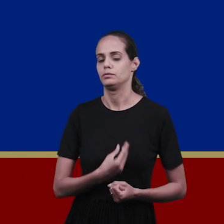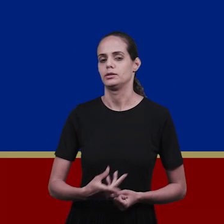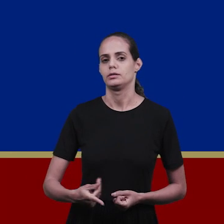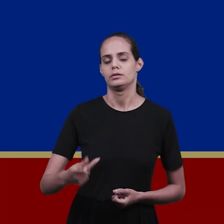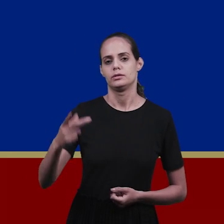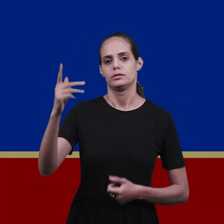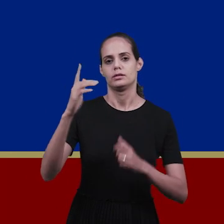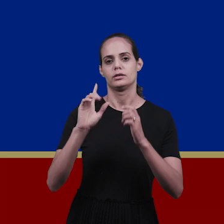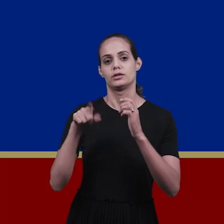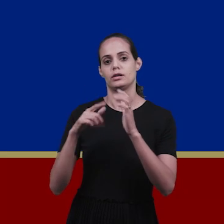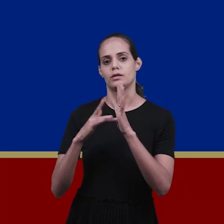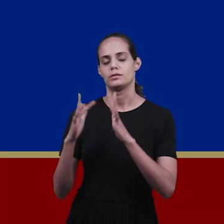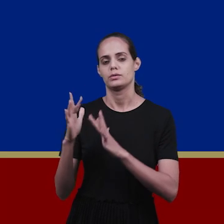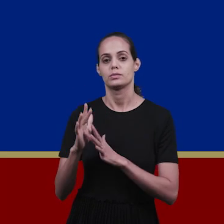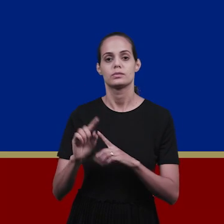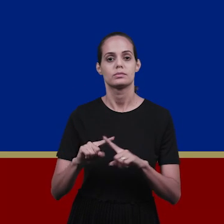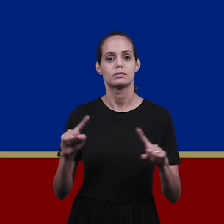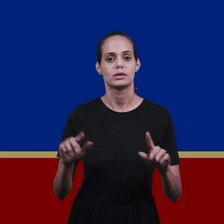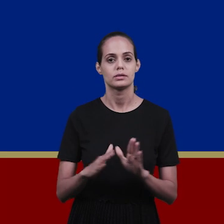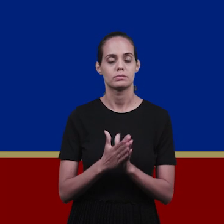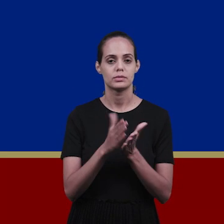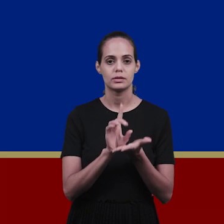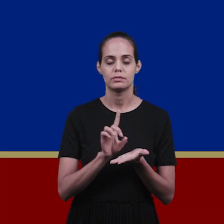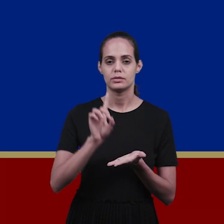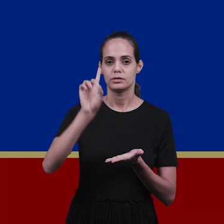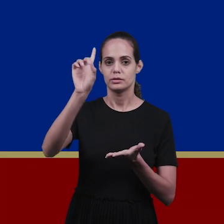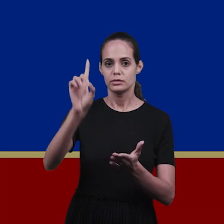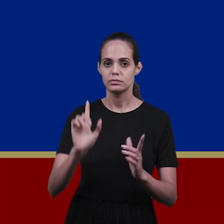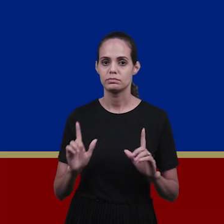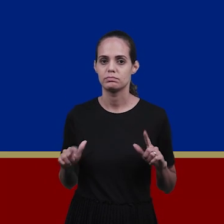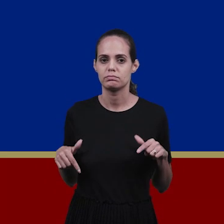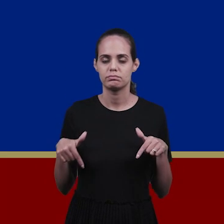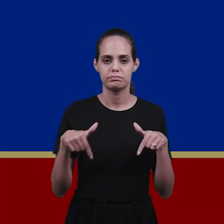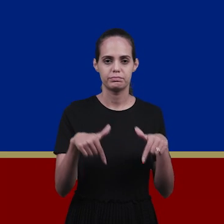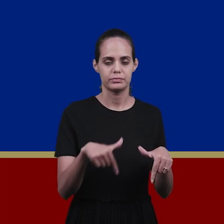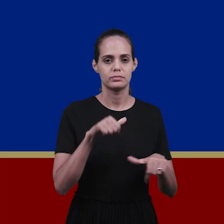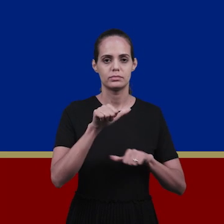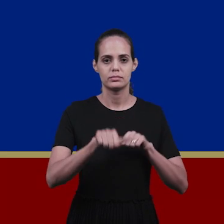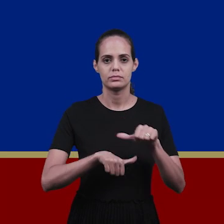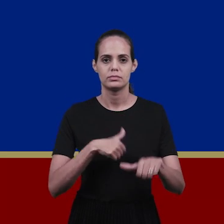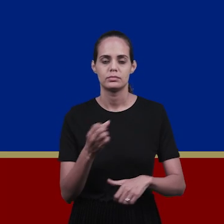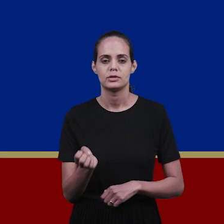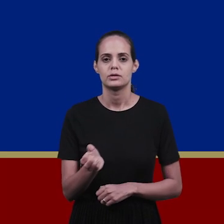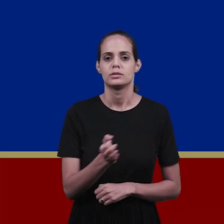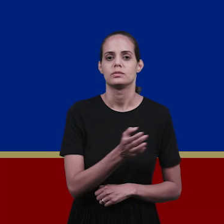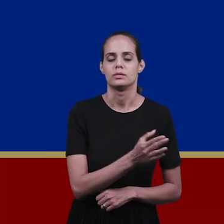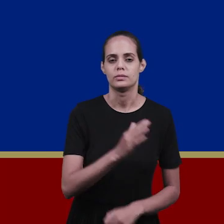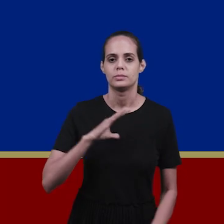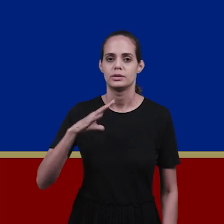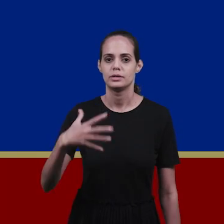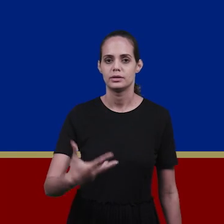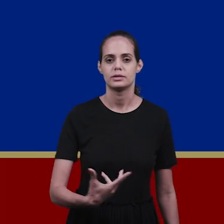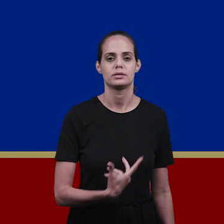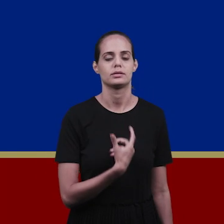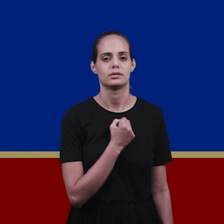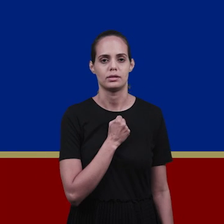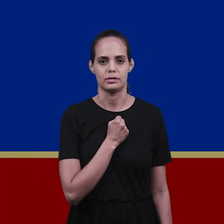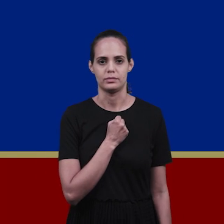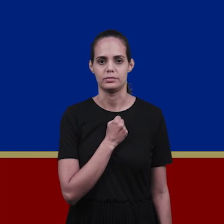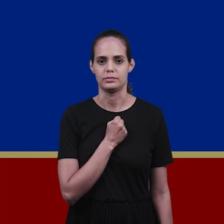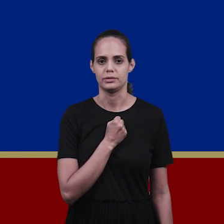bien majeur. Mais la parole de Dieu agit, transforme et sauve pour